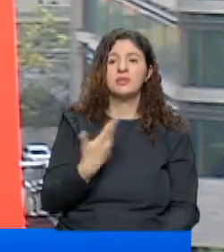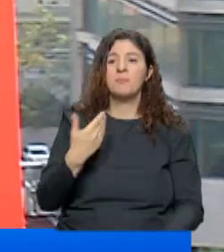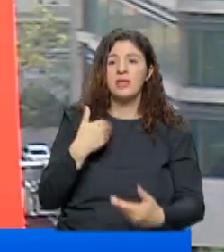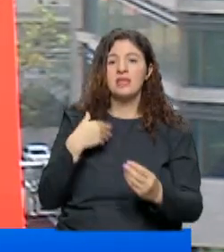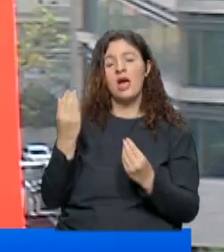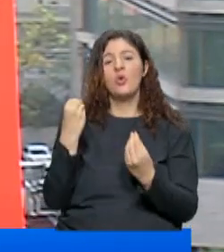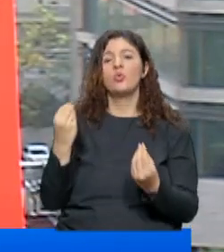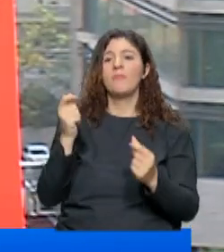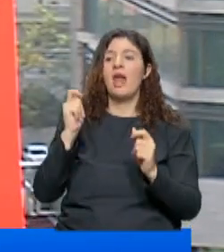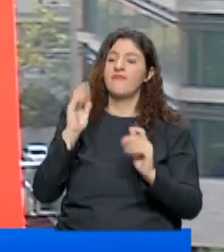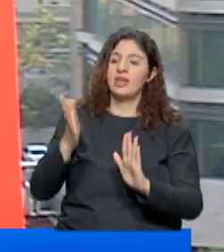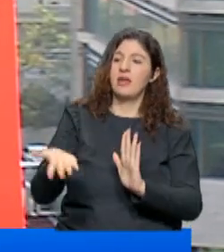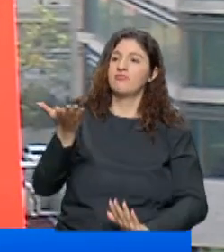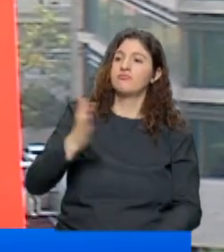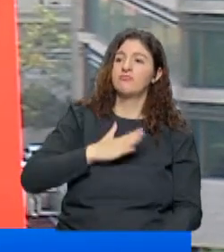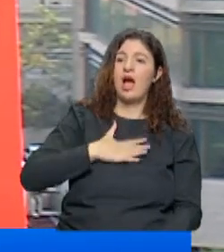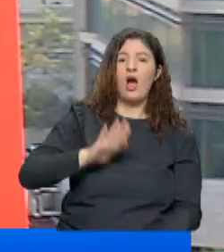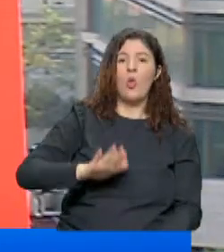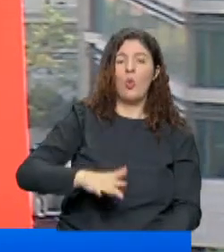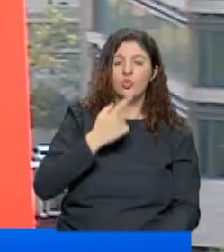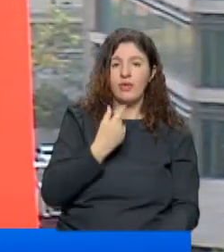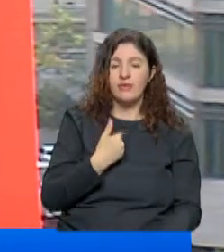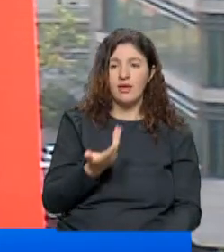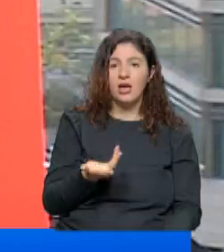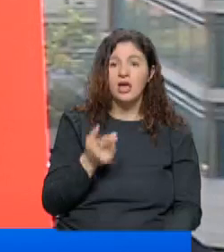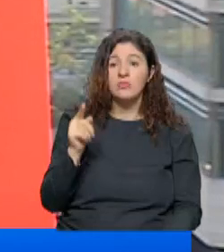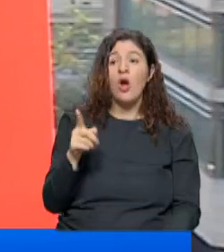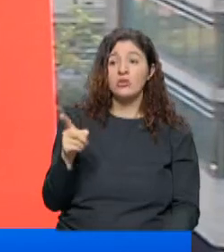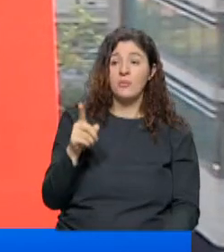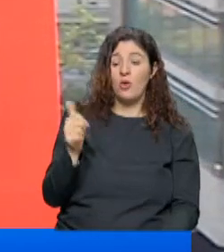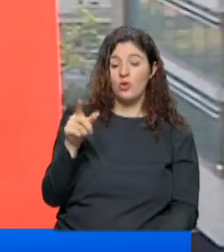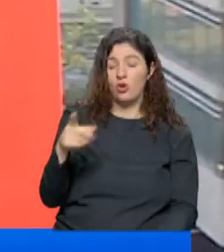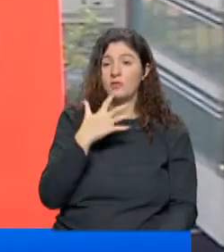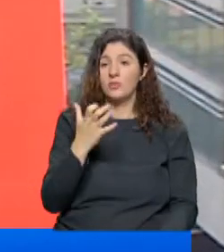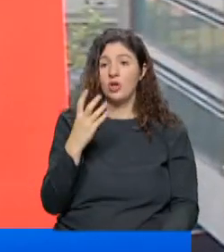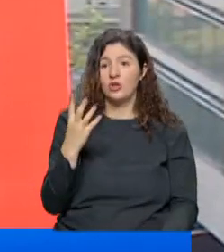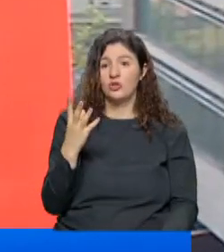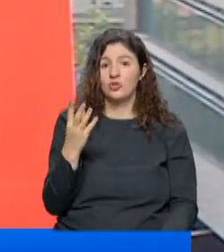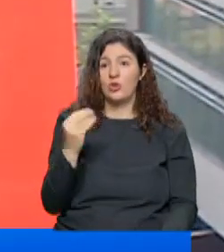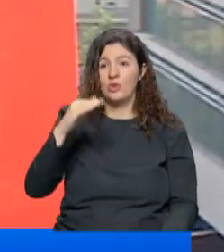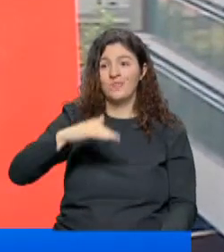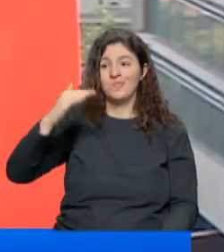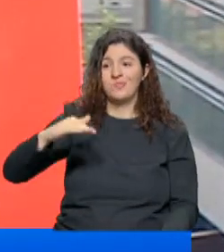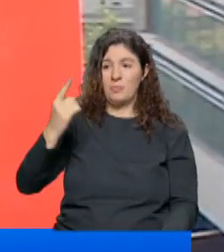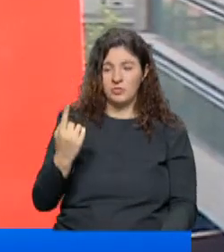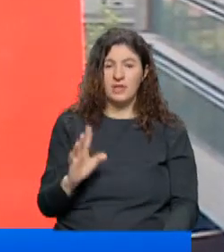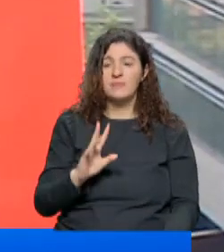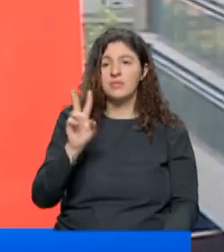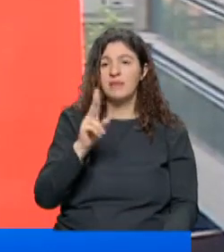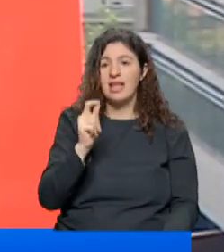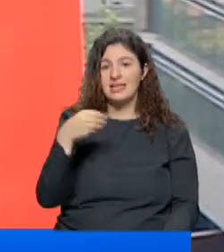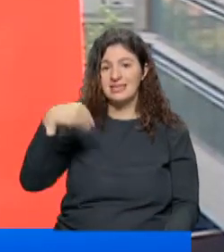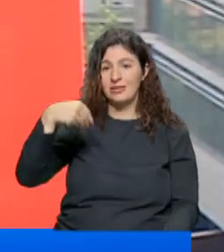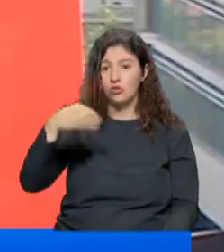bana daha çok kalıyordu dedi. Bana daha çok kalıyor dedi. Şimdi o zaman o gün yani domates çok inen çıkan bir şey. 20